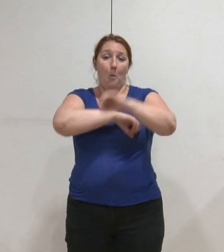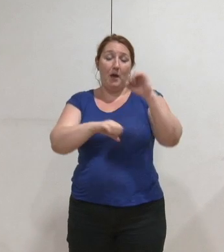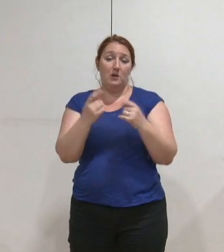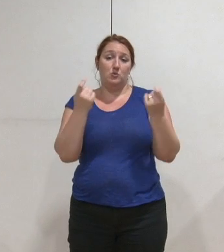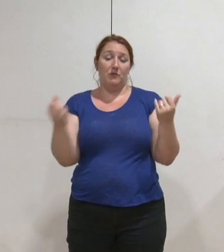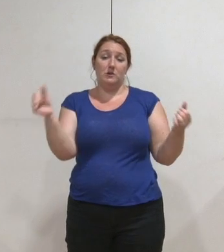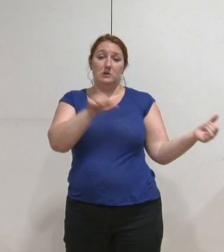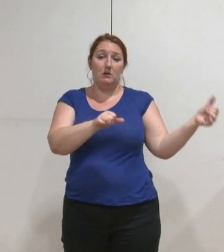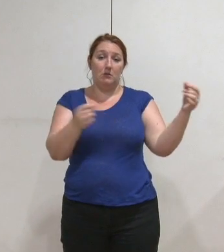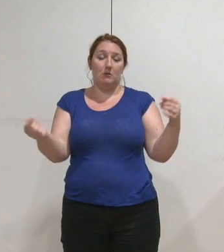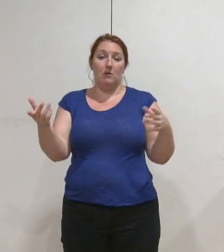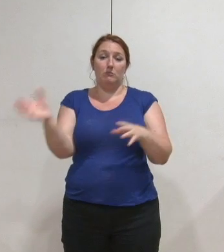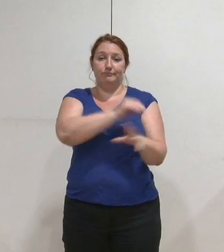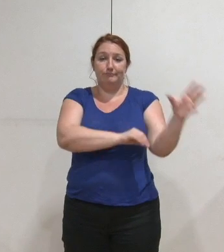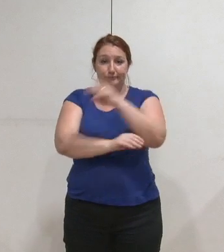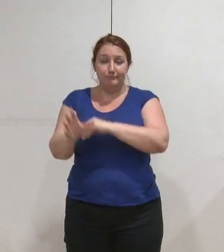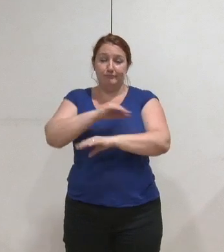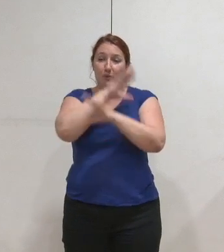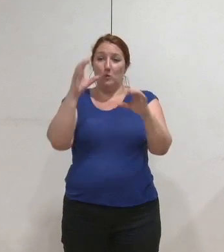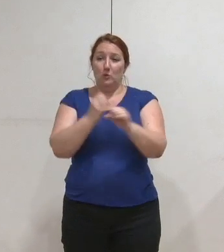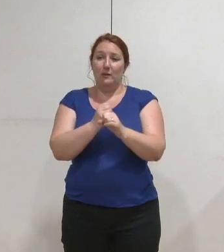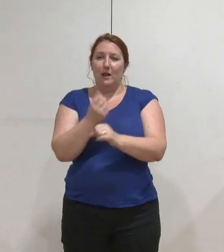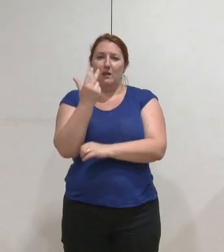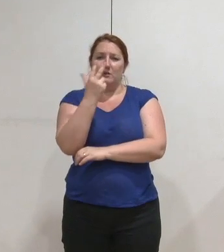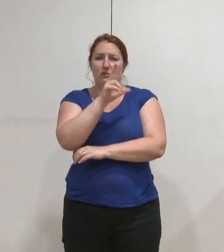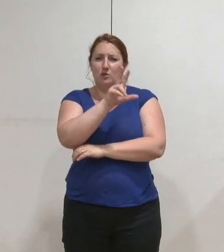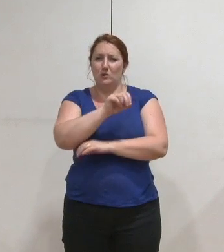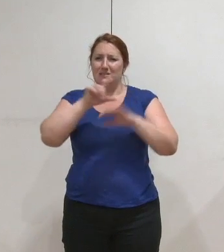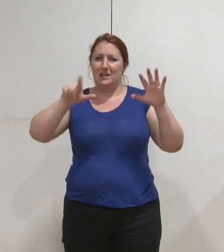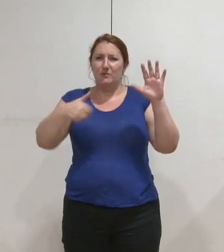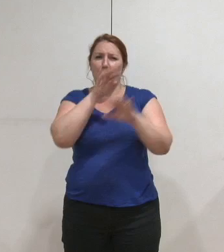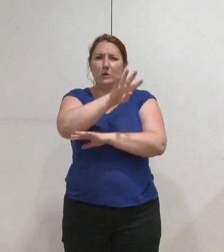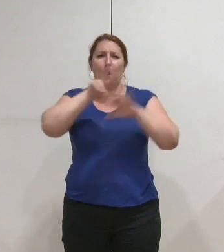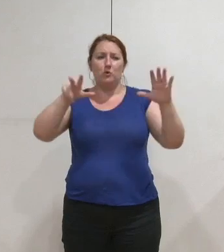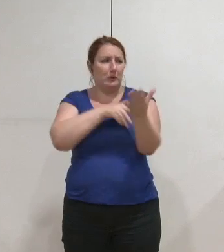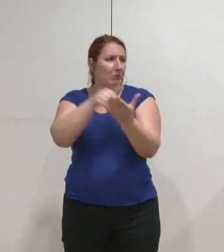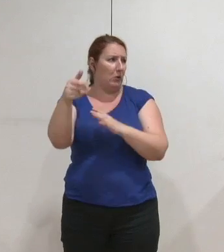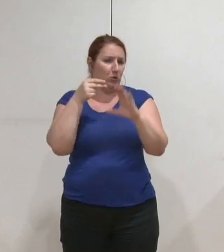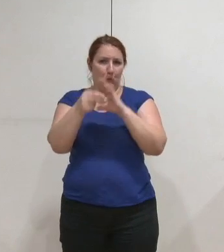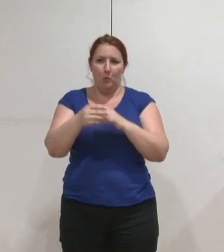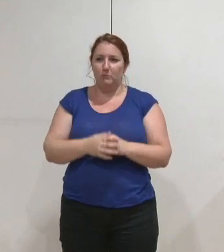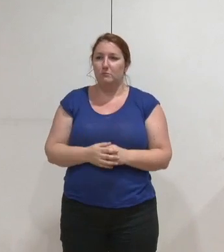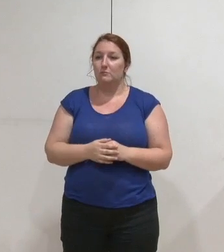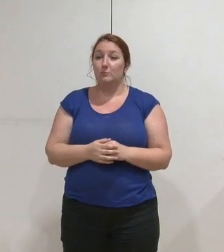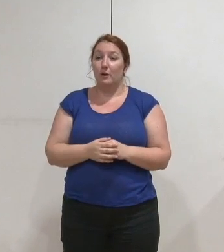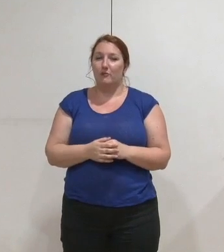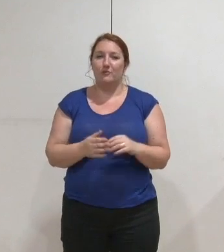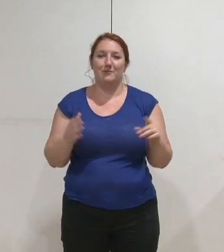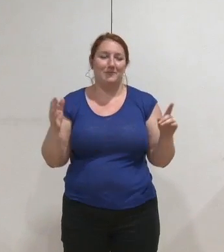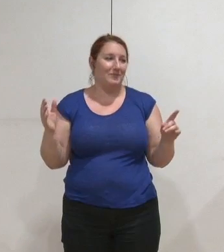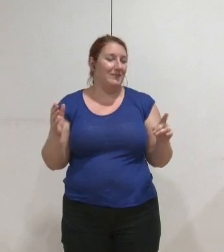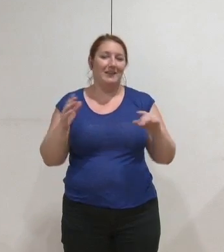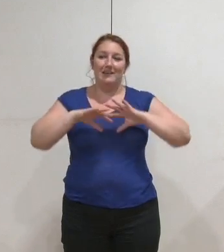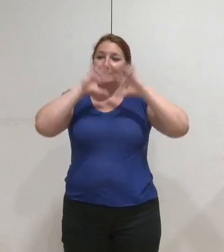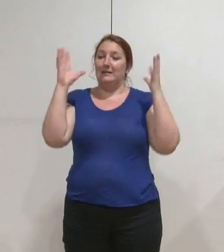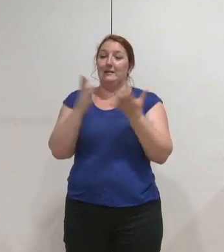de 47,38 millions d'euros maintenant si nous détaillons un peu les aspects techniques parce